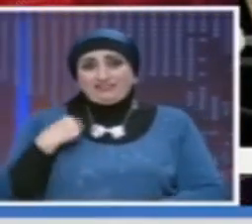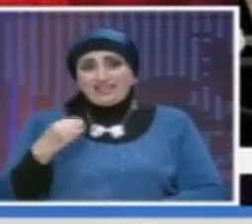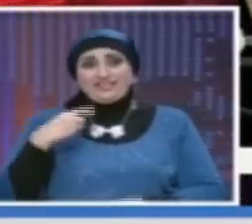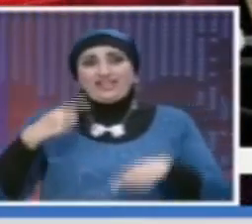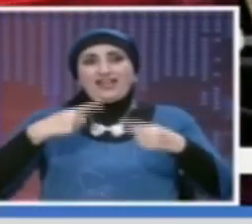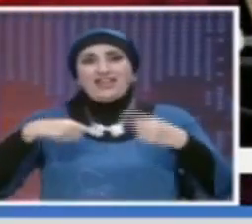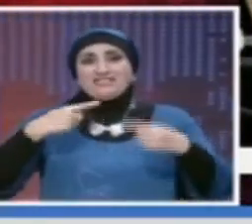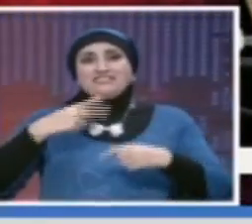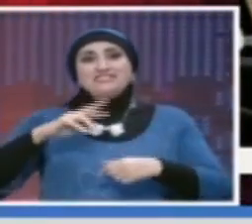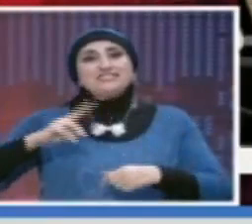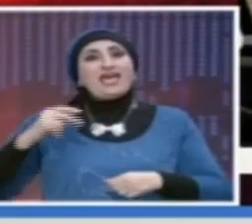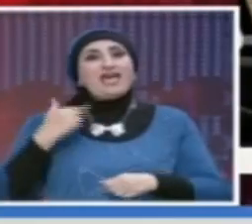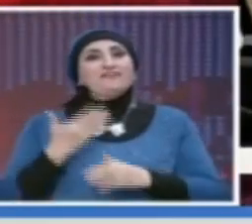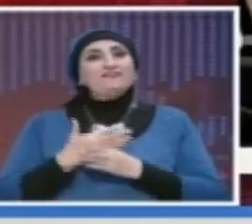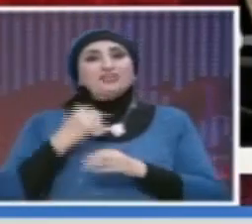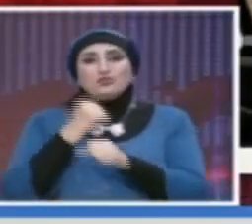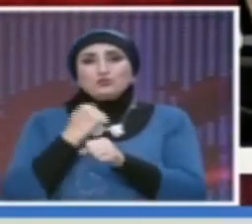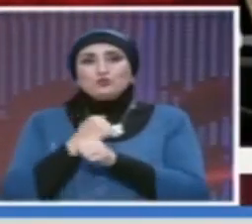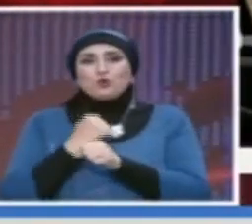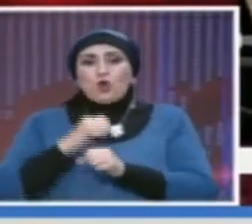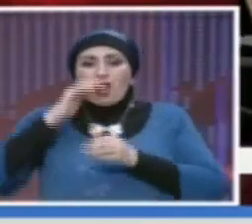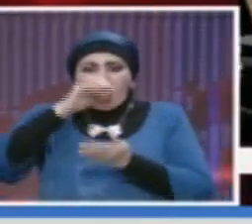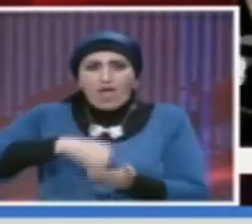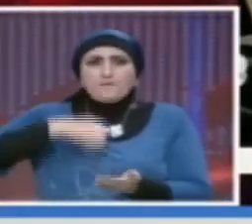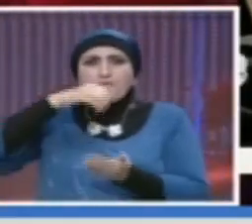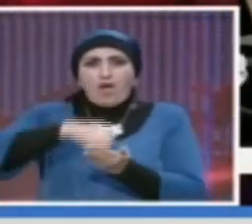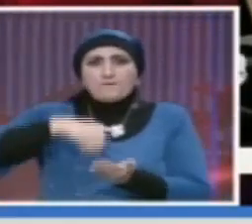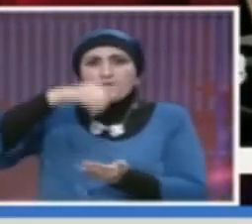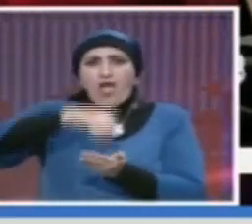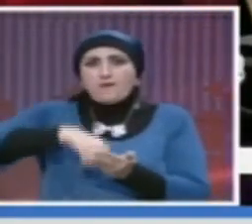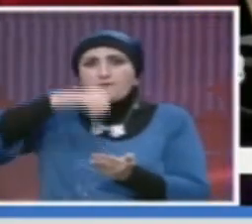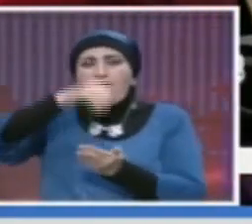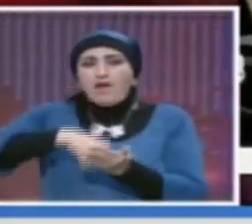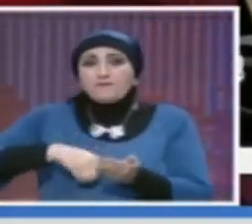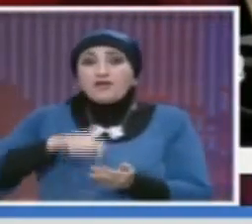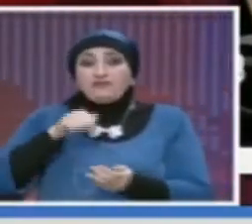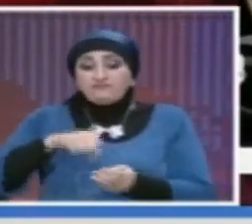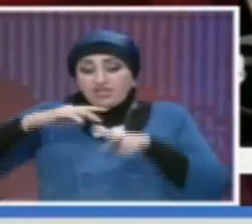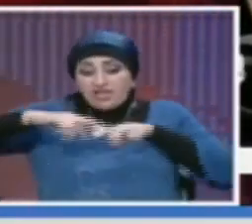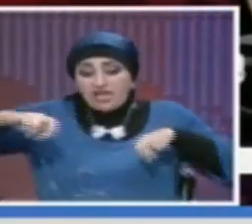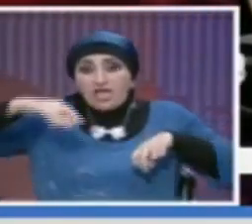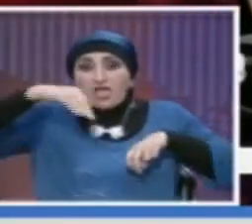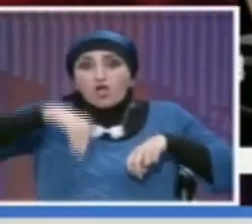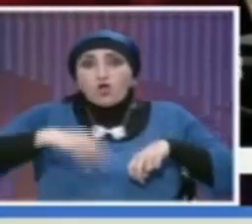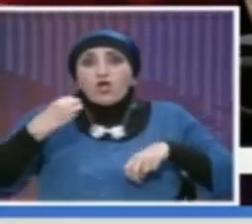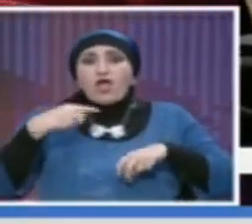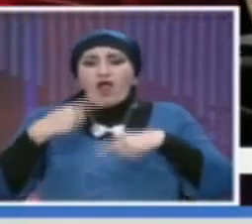حتى الآن، أعمال البحث عن مزيد من التوابيت بالمنطقة